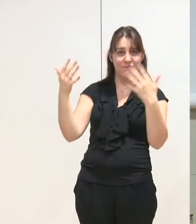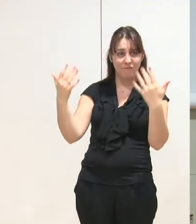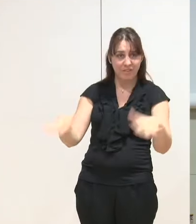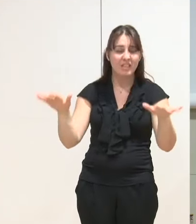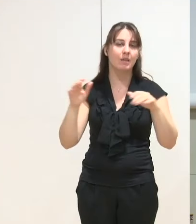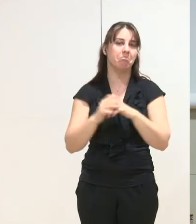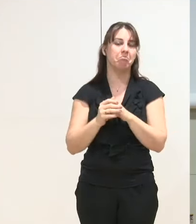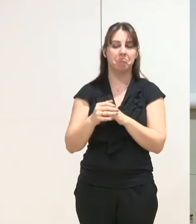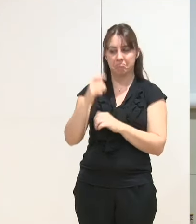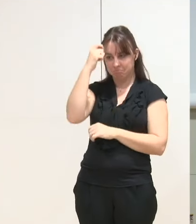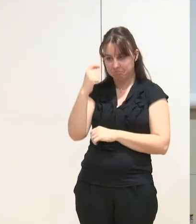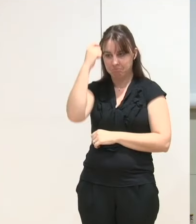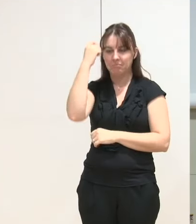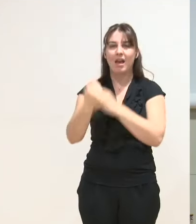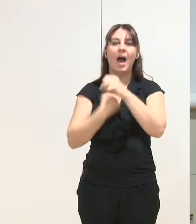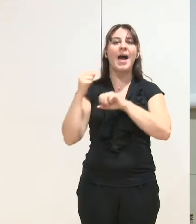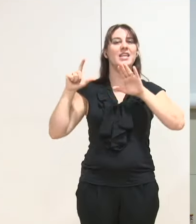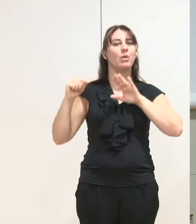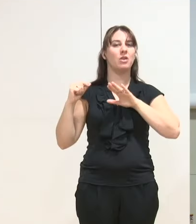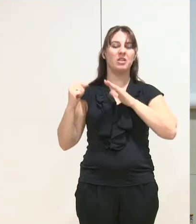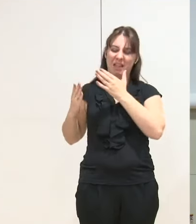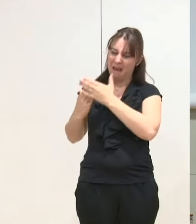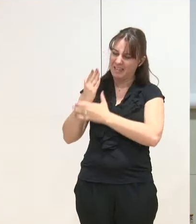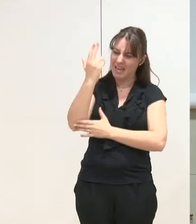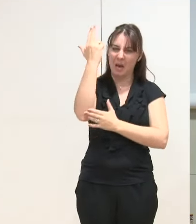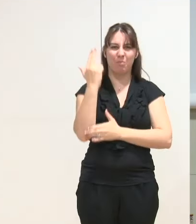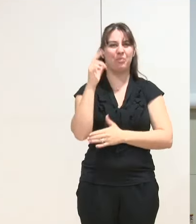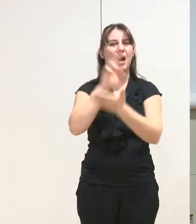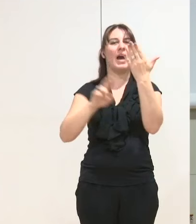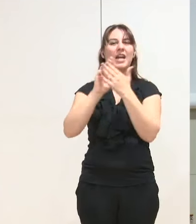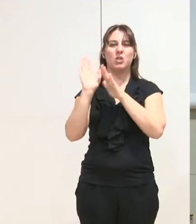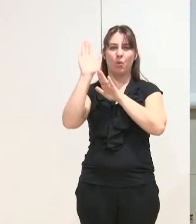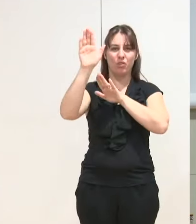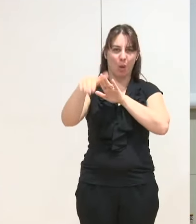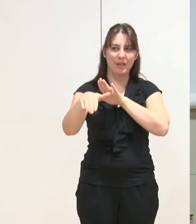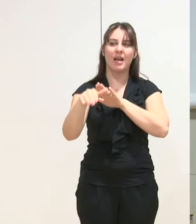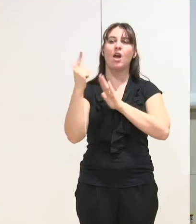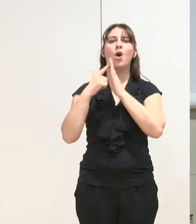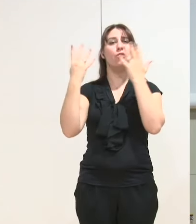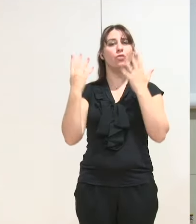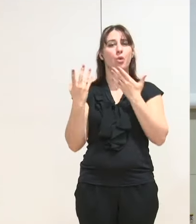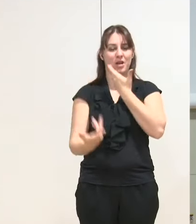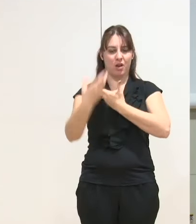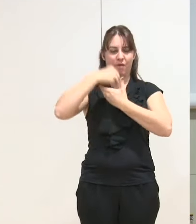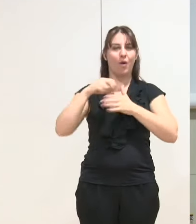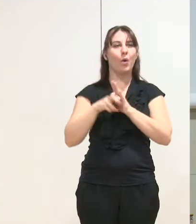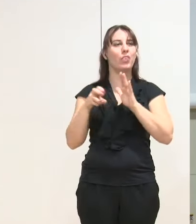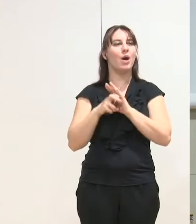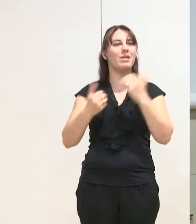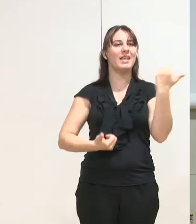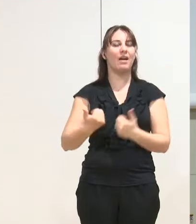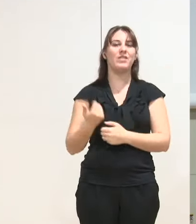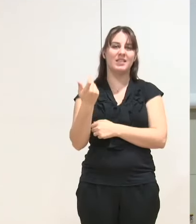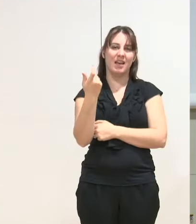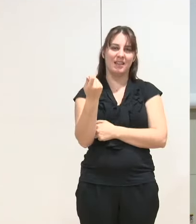commencé sa carrière en 70 dans le nordp de Calais il est à Grenoble depuis 2009 à la trésorerie municipale de Grenoble